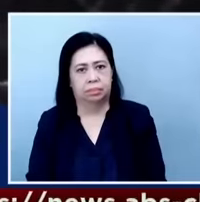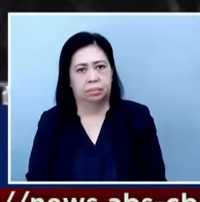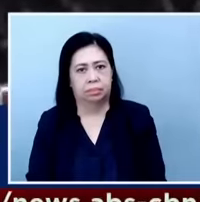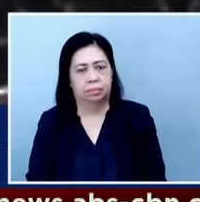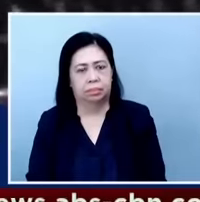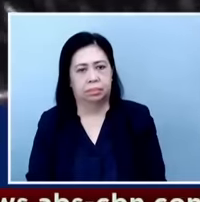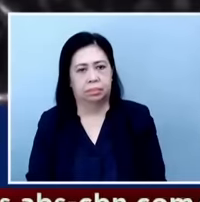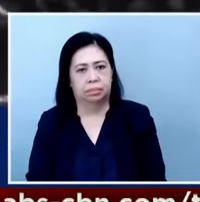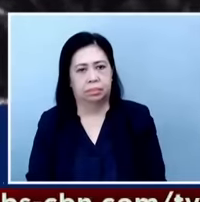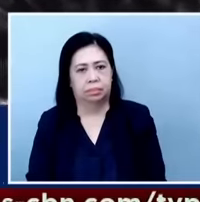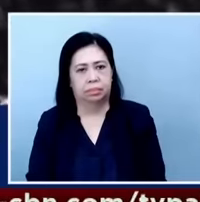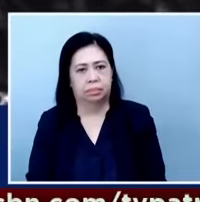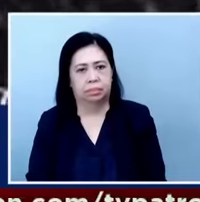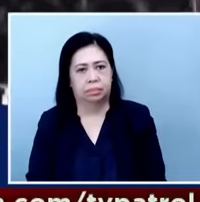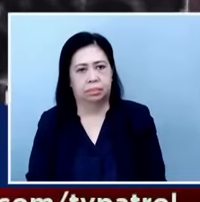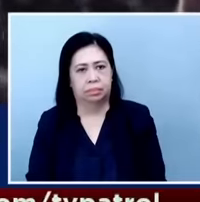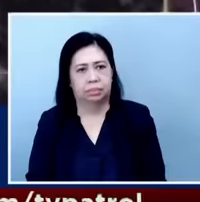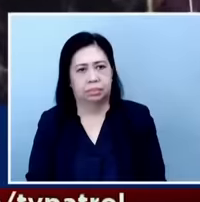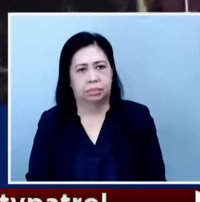Oops! Umatras.